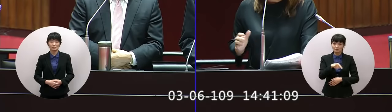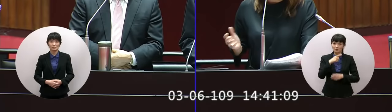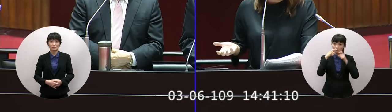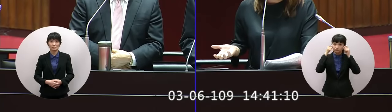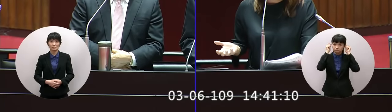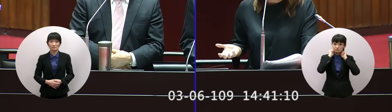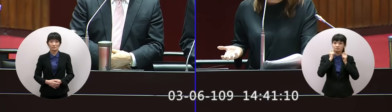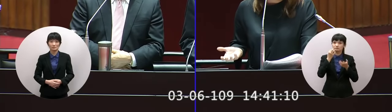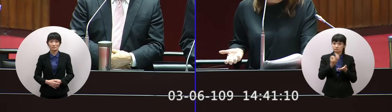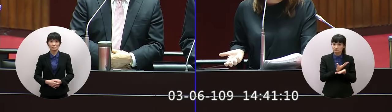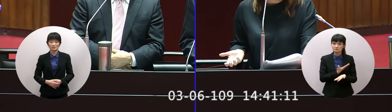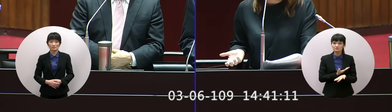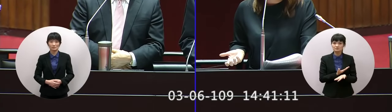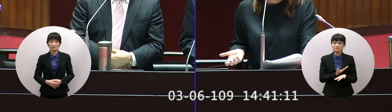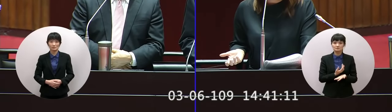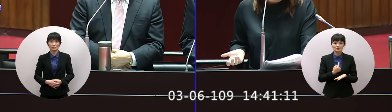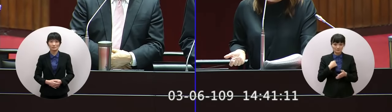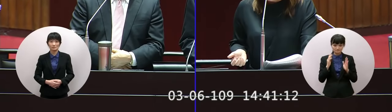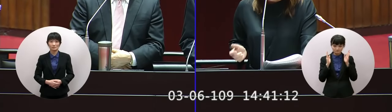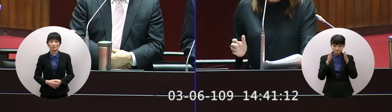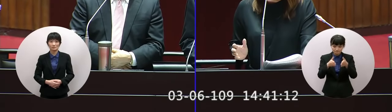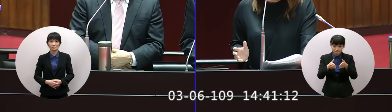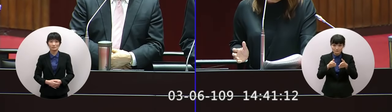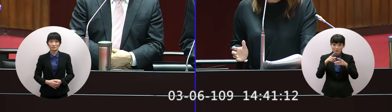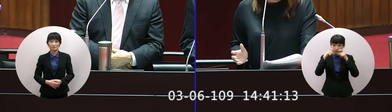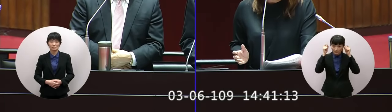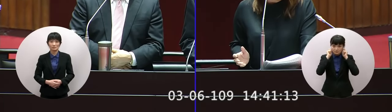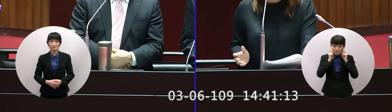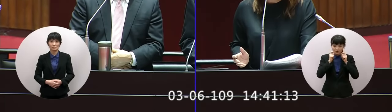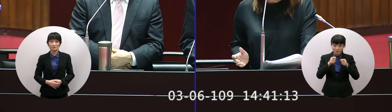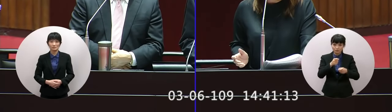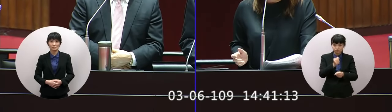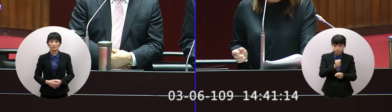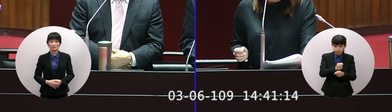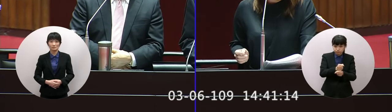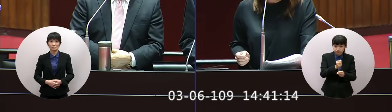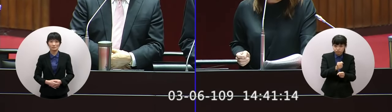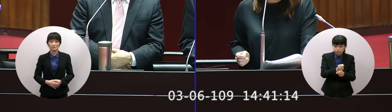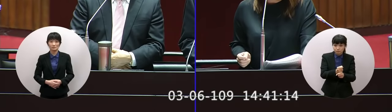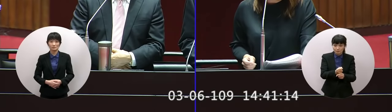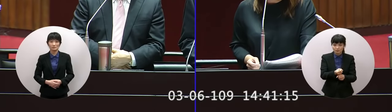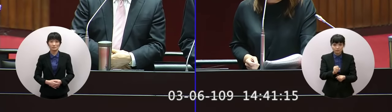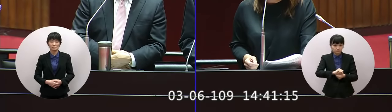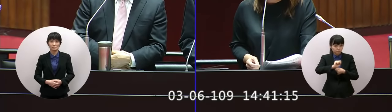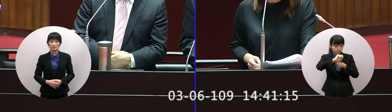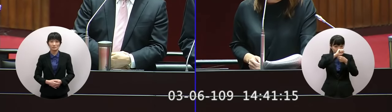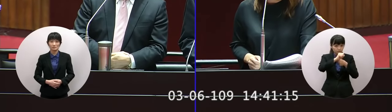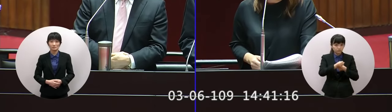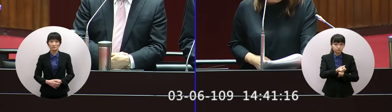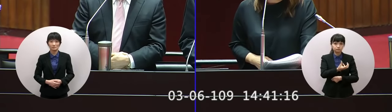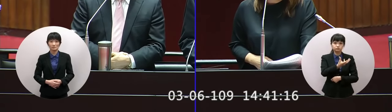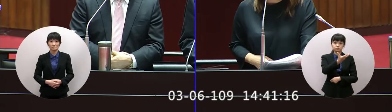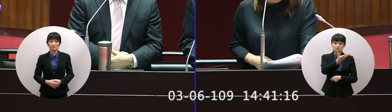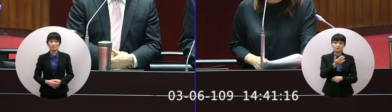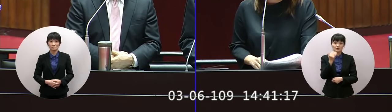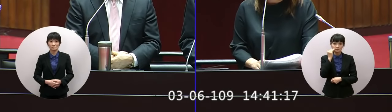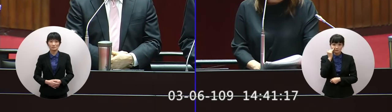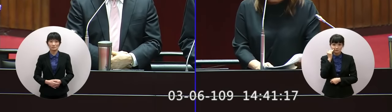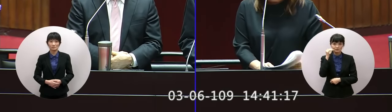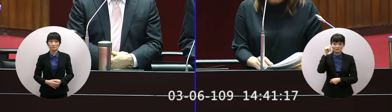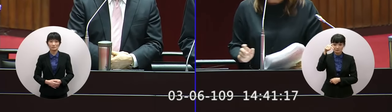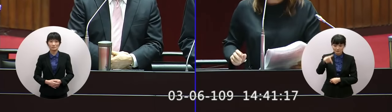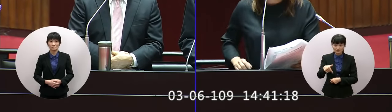是我们就只谈口罩产业，下一次如果发生的是其他的医疗需求